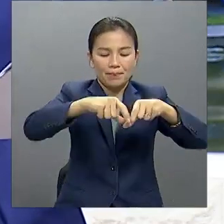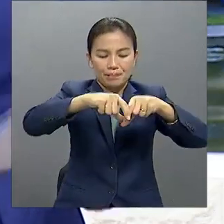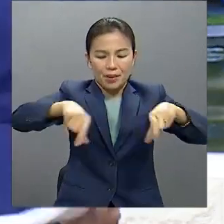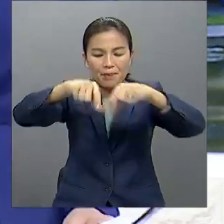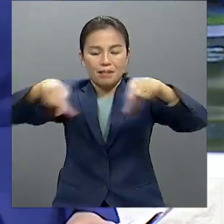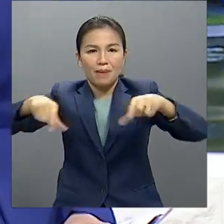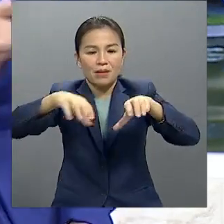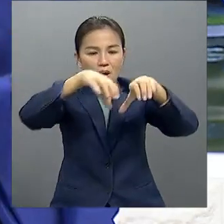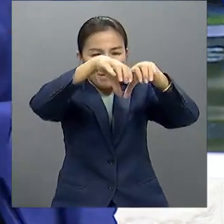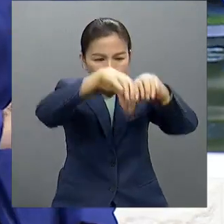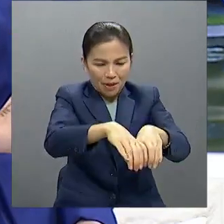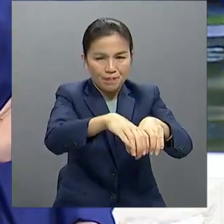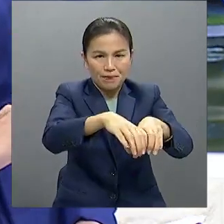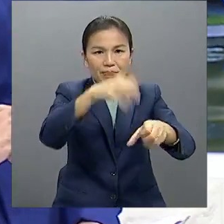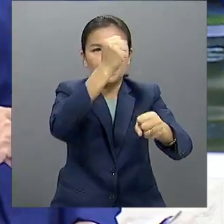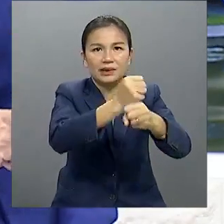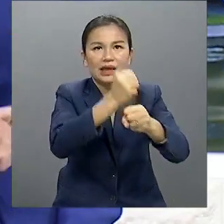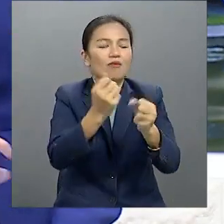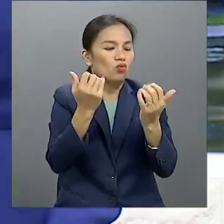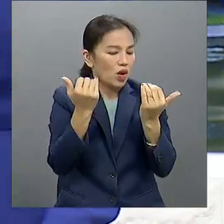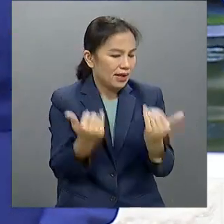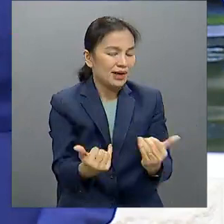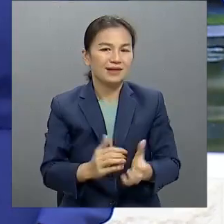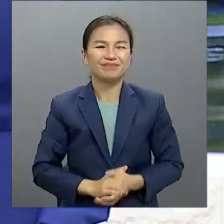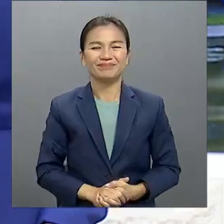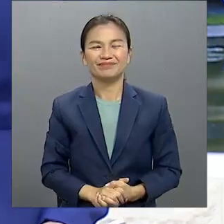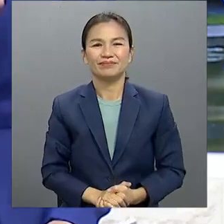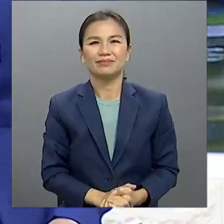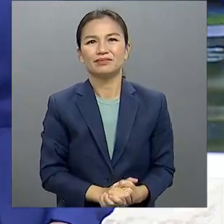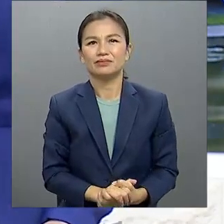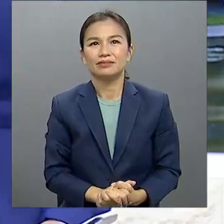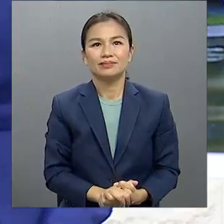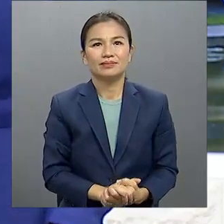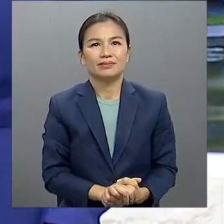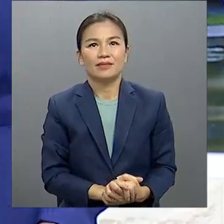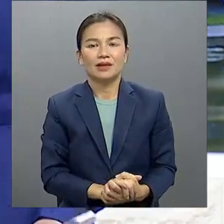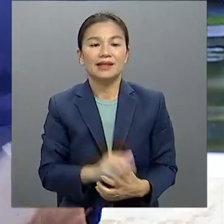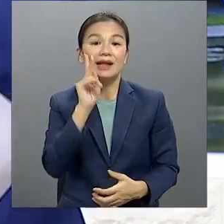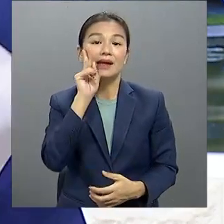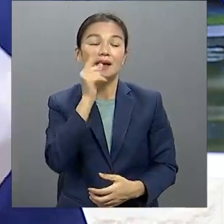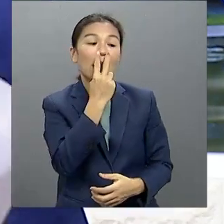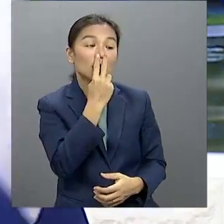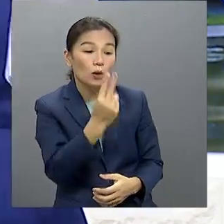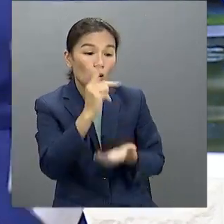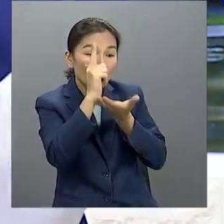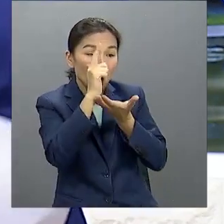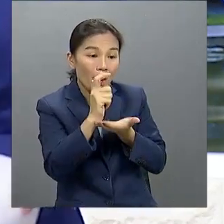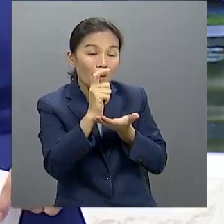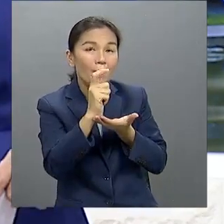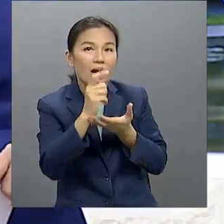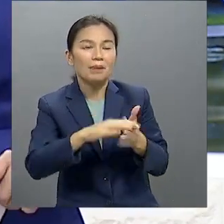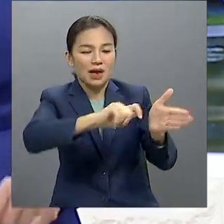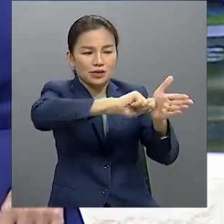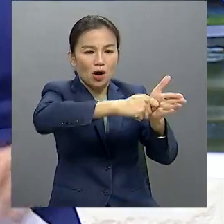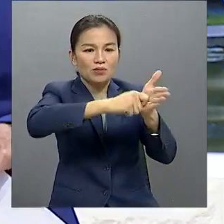ฝาท่อวันนี้ล่ะค่ะนะคะเดี๋ยวให้ผู้สื่อข่าวนี่นะคะไปเก็บภาพเลยนะคะเดี๋ยวเขาจะไปซ่อมจะไปปิดฝา